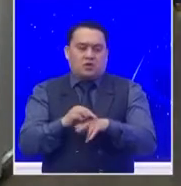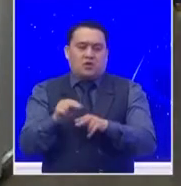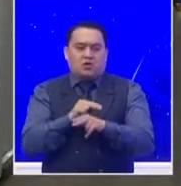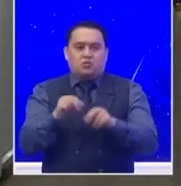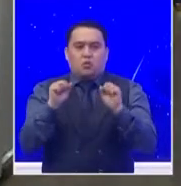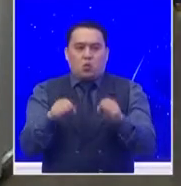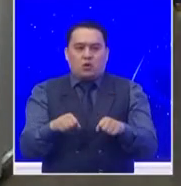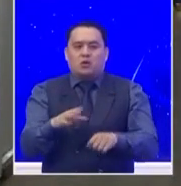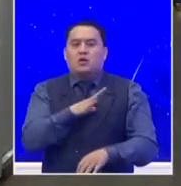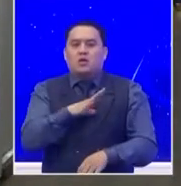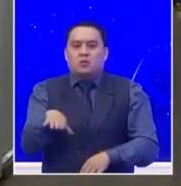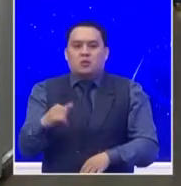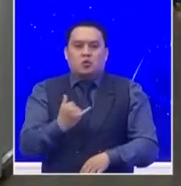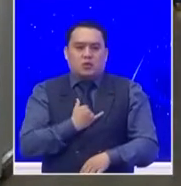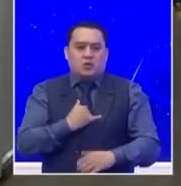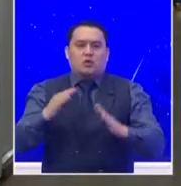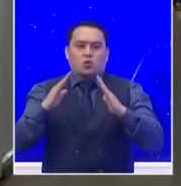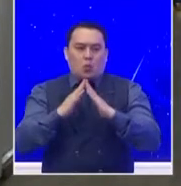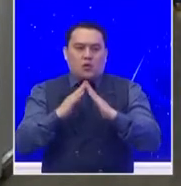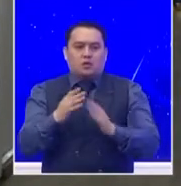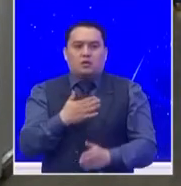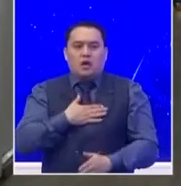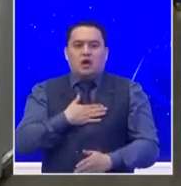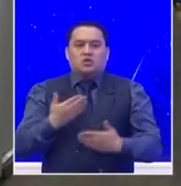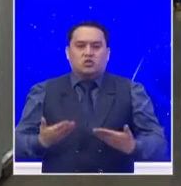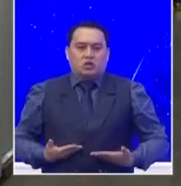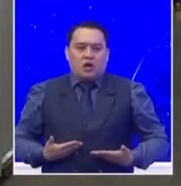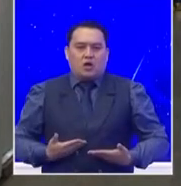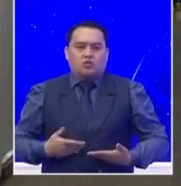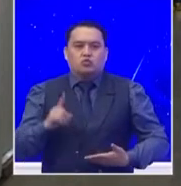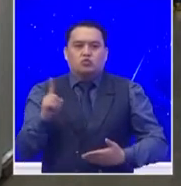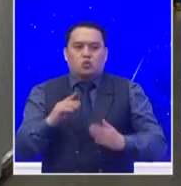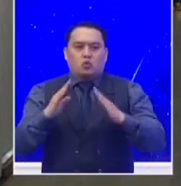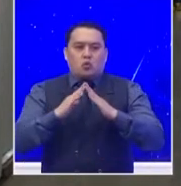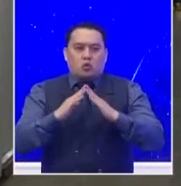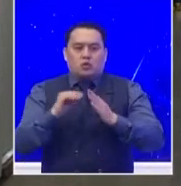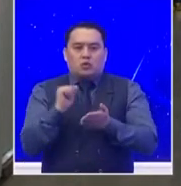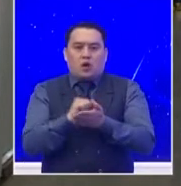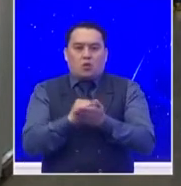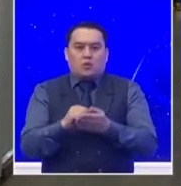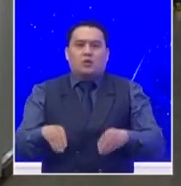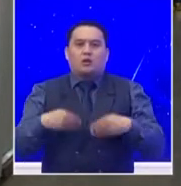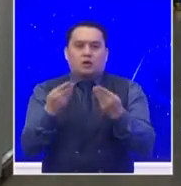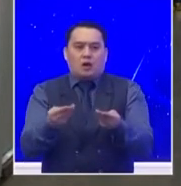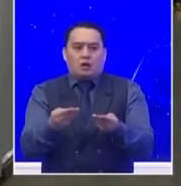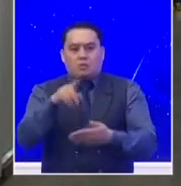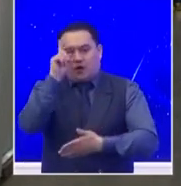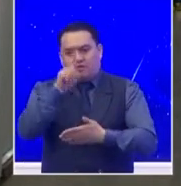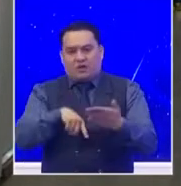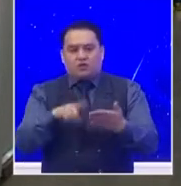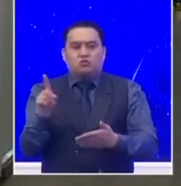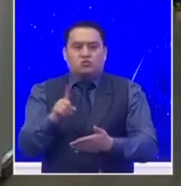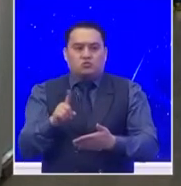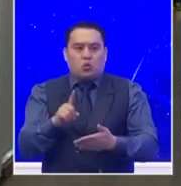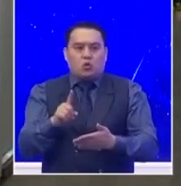было у меня жилья. Я жила в доме, но получилось так, человеку документы отдала. Поверила ему